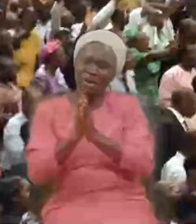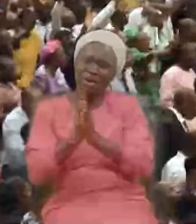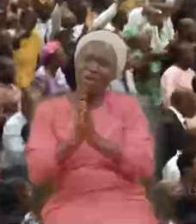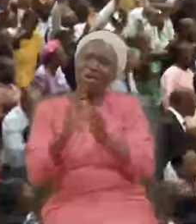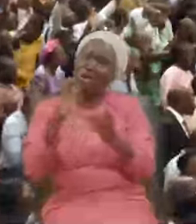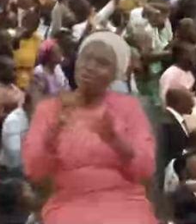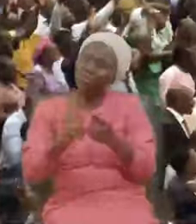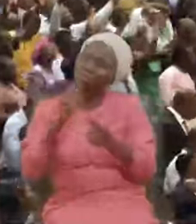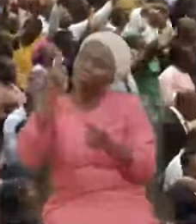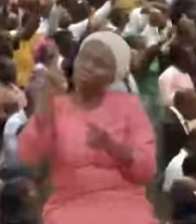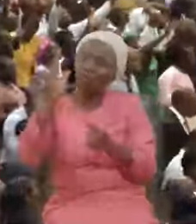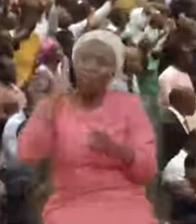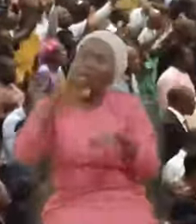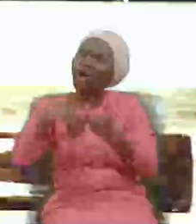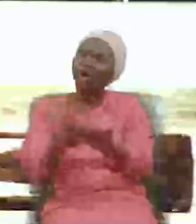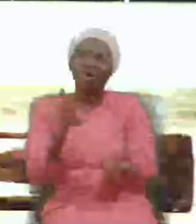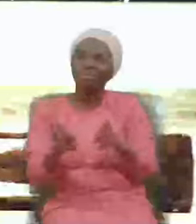tous les autres viendront à toi.